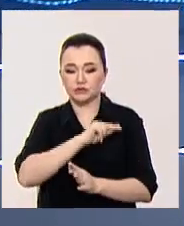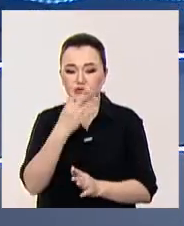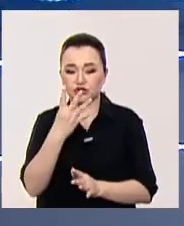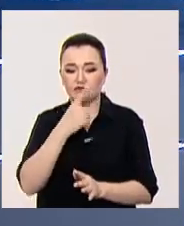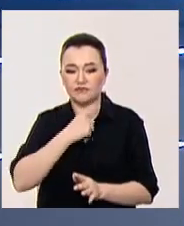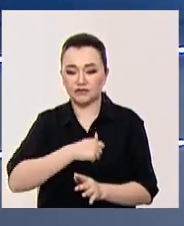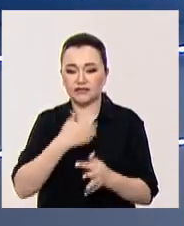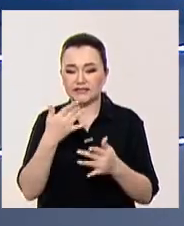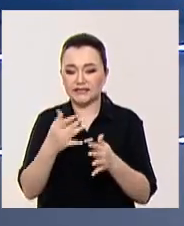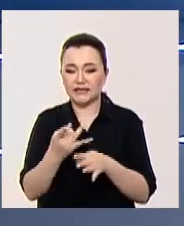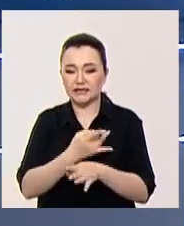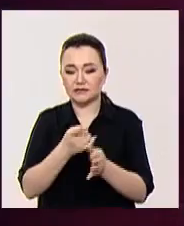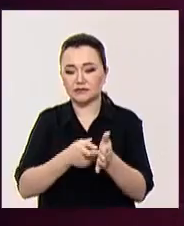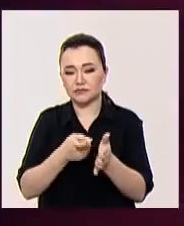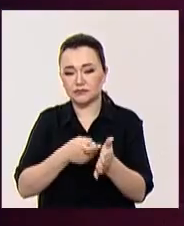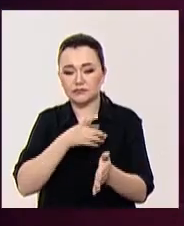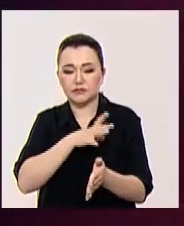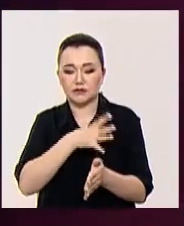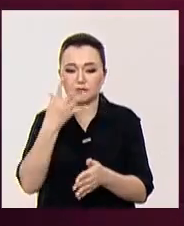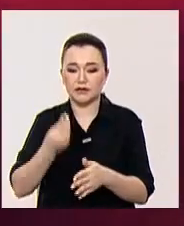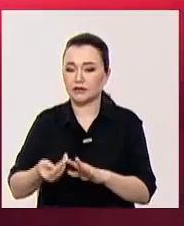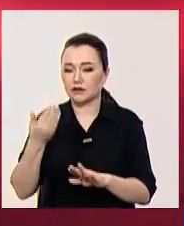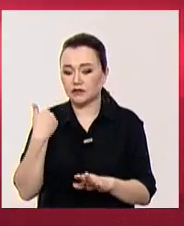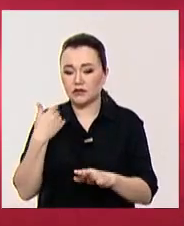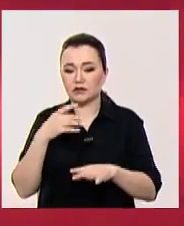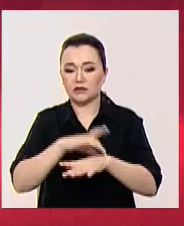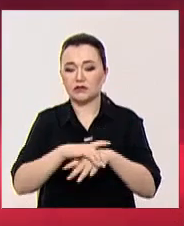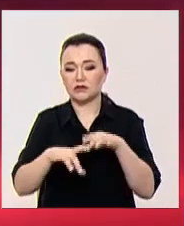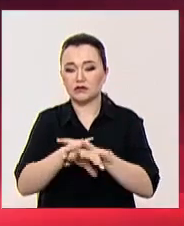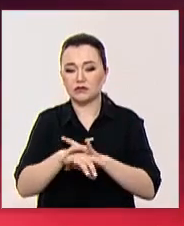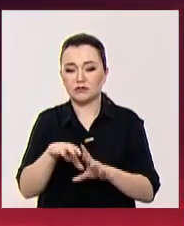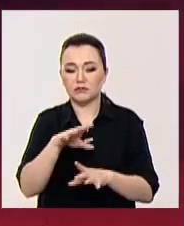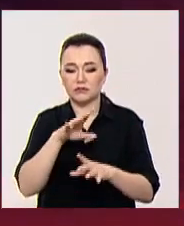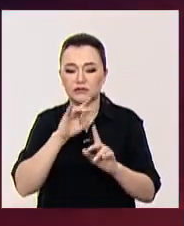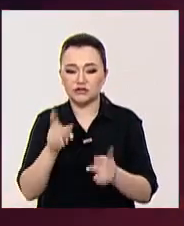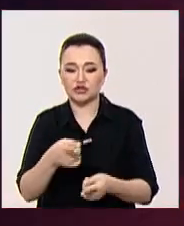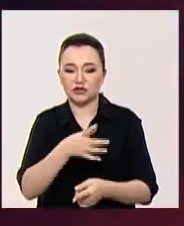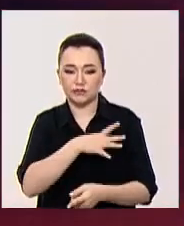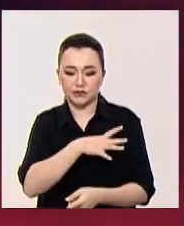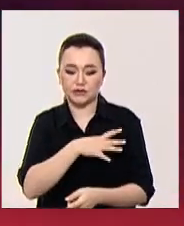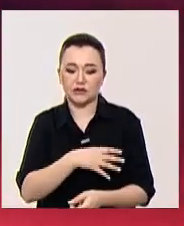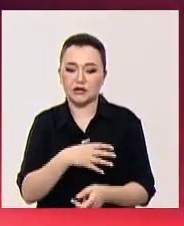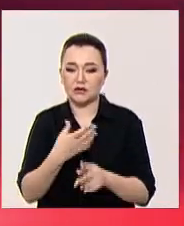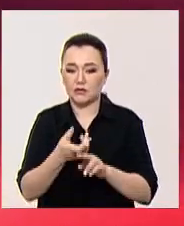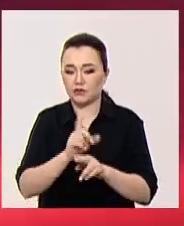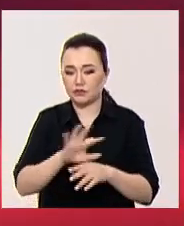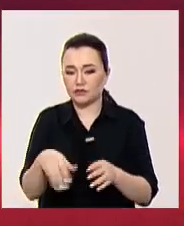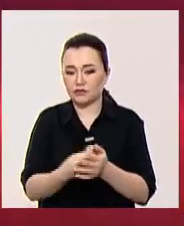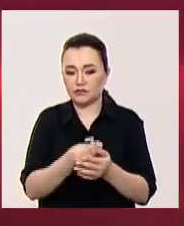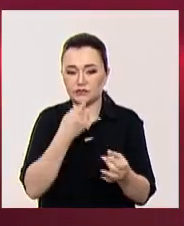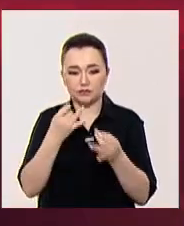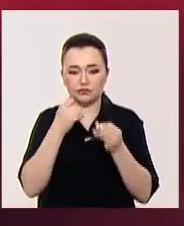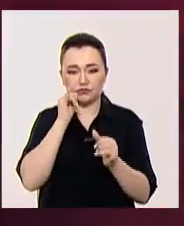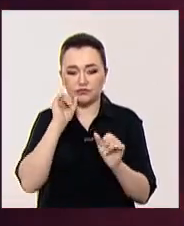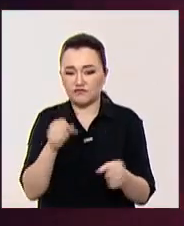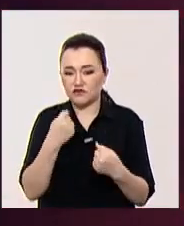сарбаз бірнеше рет тергелген екен. Ал 5 күн бұрын сарбаздардың қолдарына кісен салынып қамауға алыныпты. Содан бері хабарласа алмадық